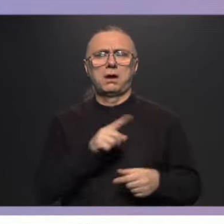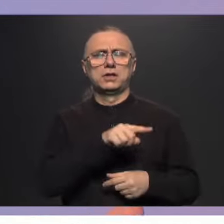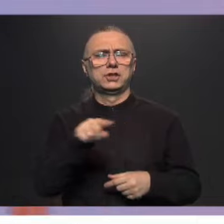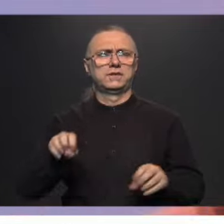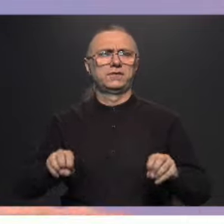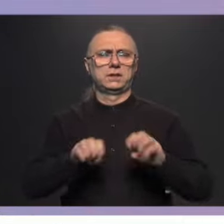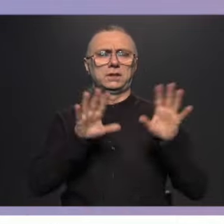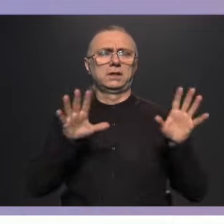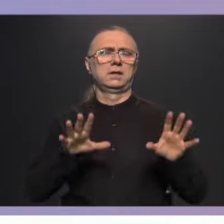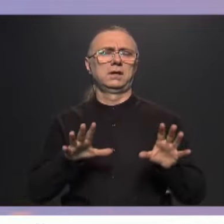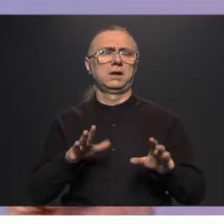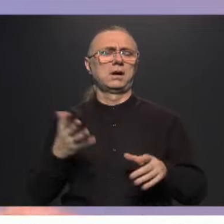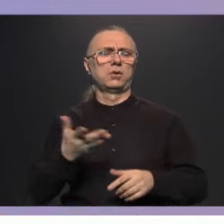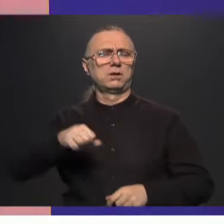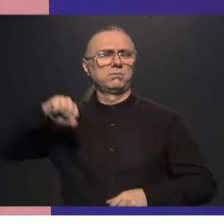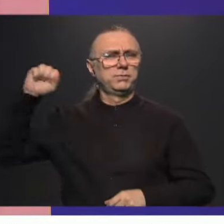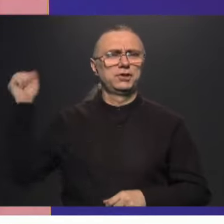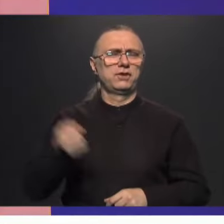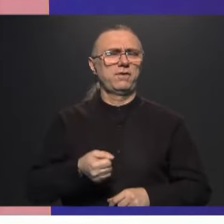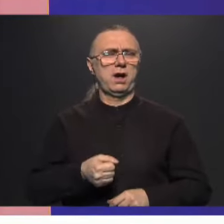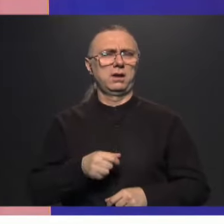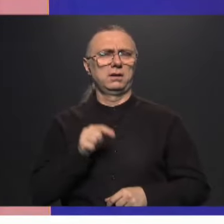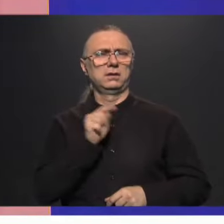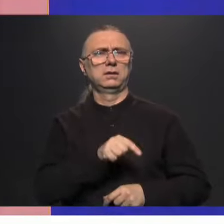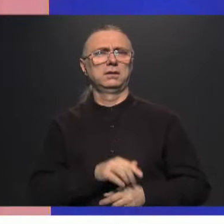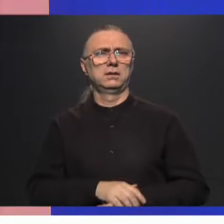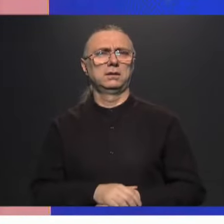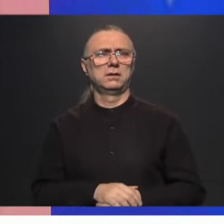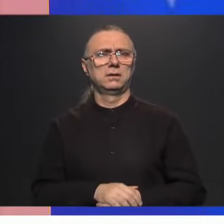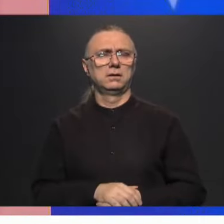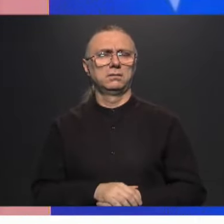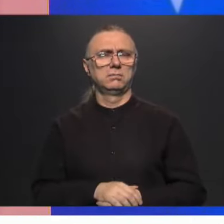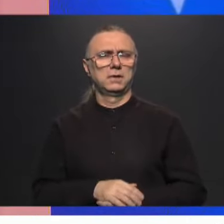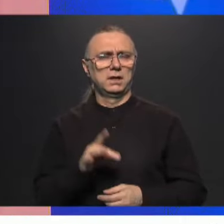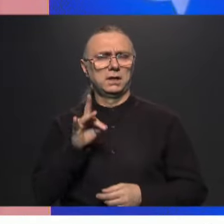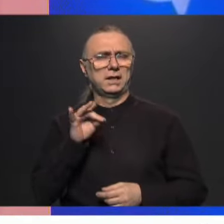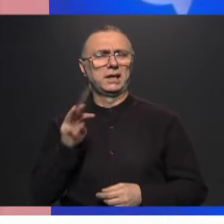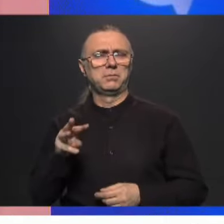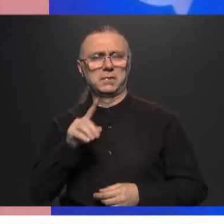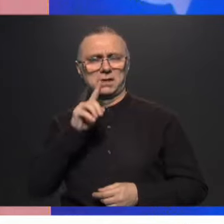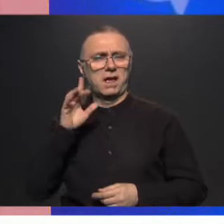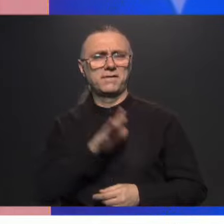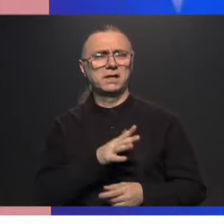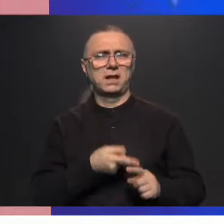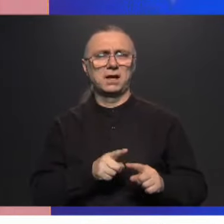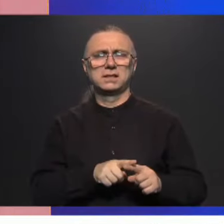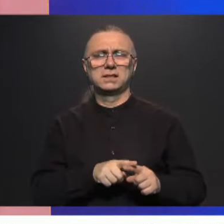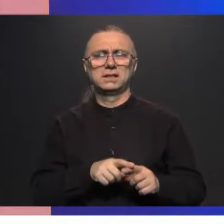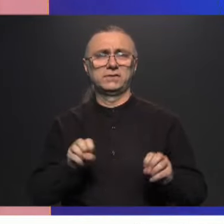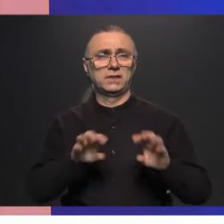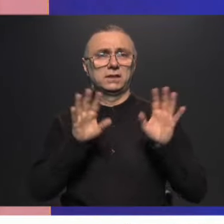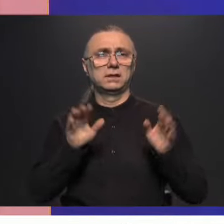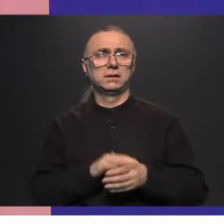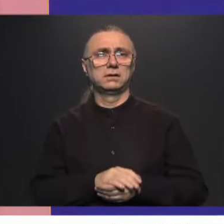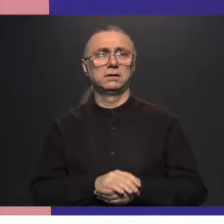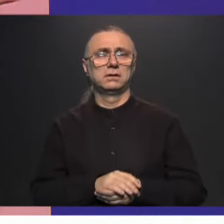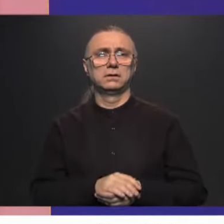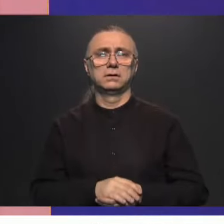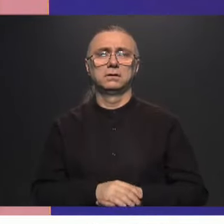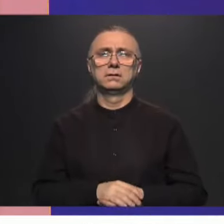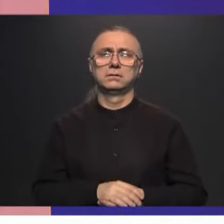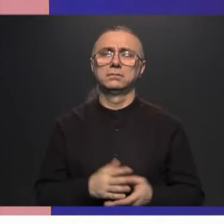да, из Рима. Ведь Рим ненавидел этих святых. Почему? Они же были Дмитрий